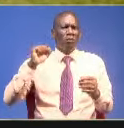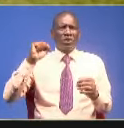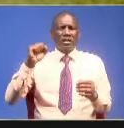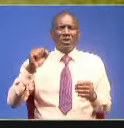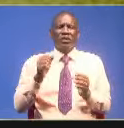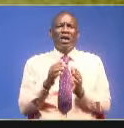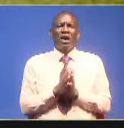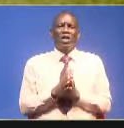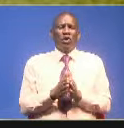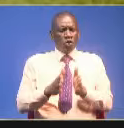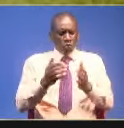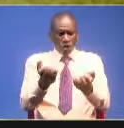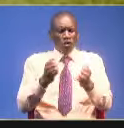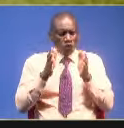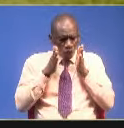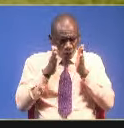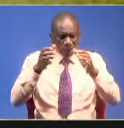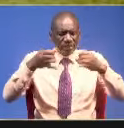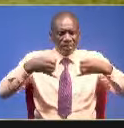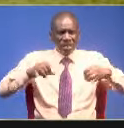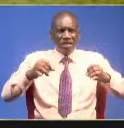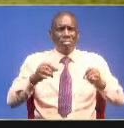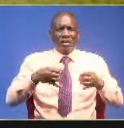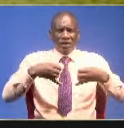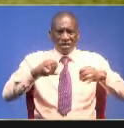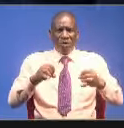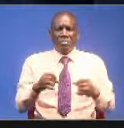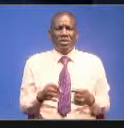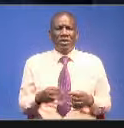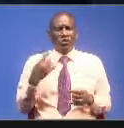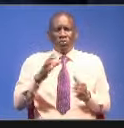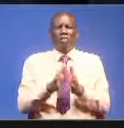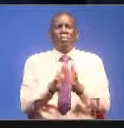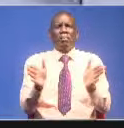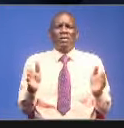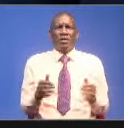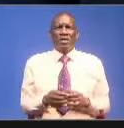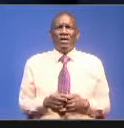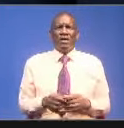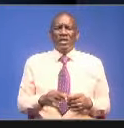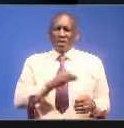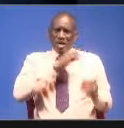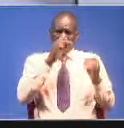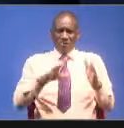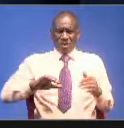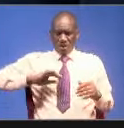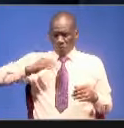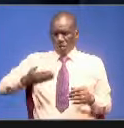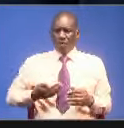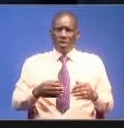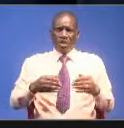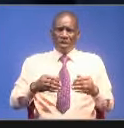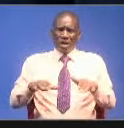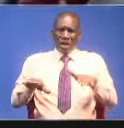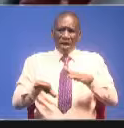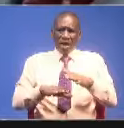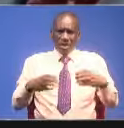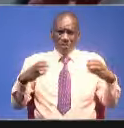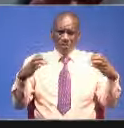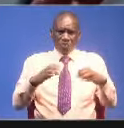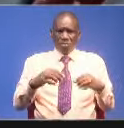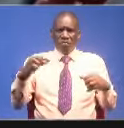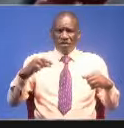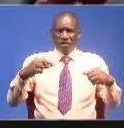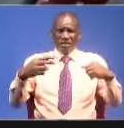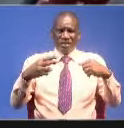and focus on delivering for mwananchi. Magavana wanawake chini ya mwavuli wa mkutano wa